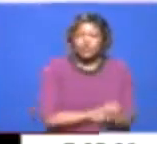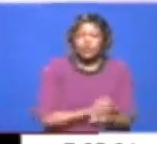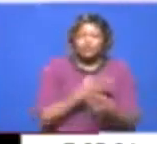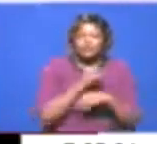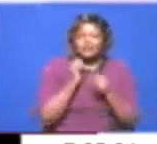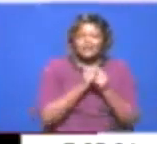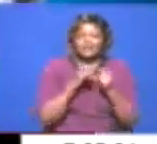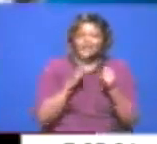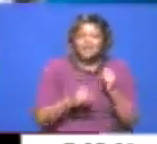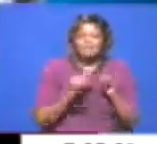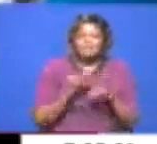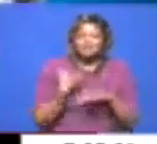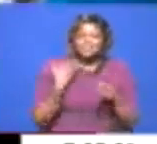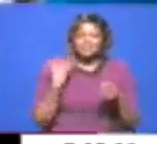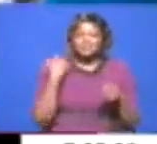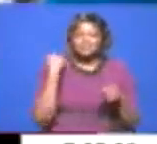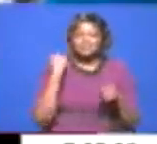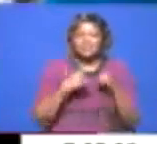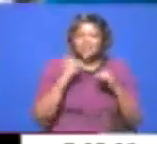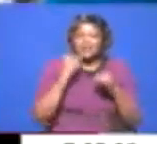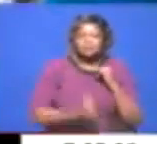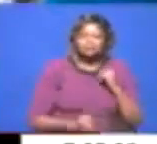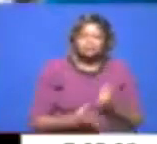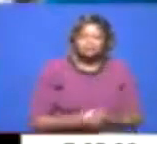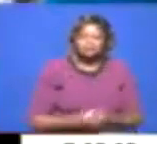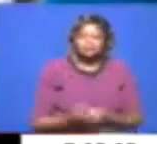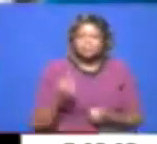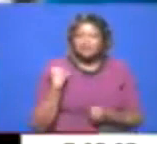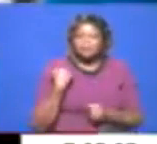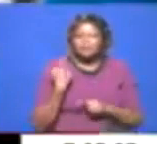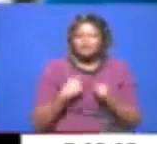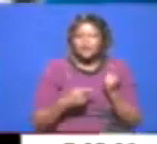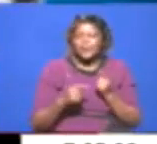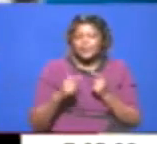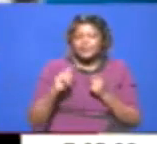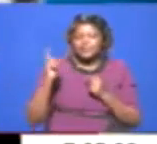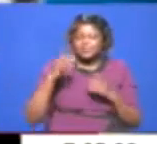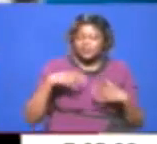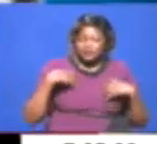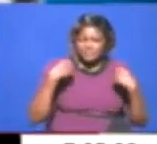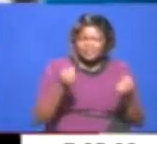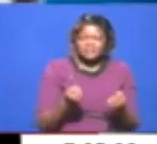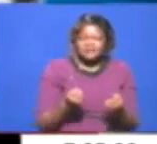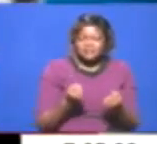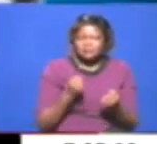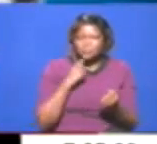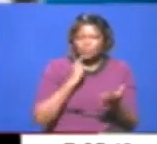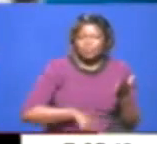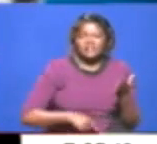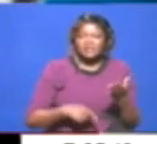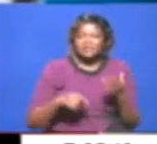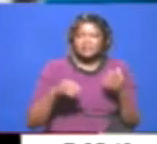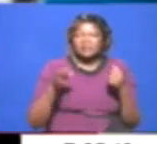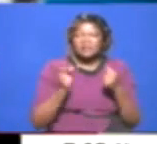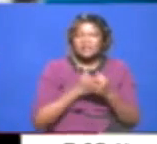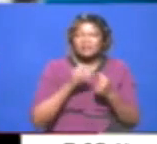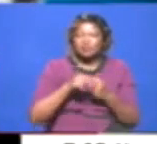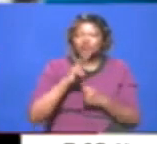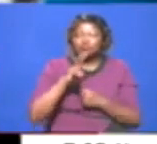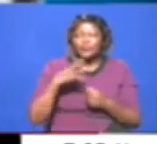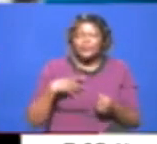mwaka kukamilika. Kulingana na takwimu za hivi punde kutoka Wizara ya Afya, watu milioni 8.2